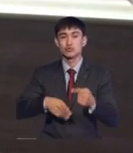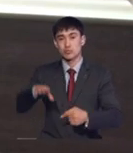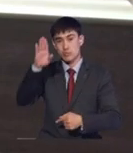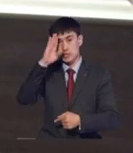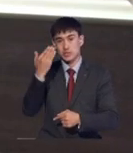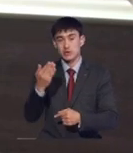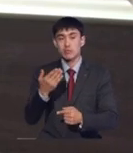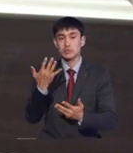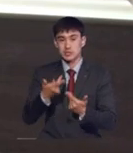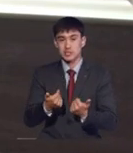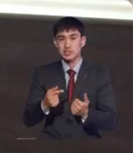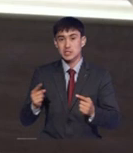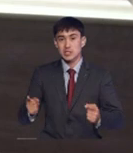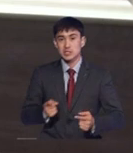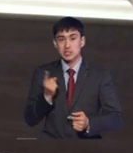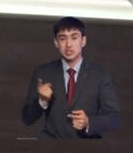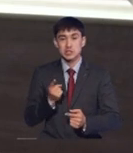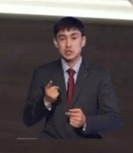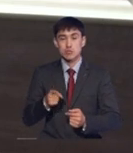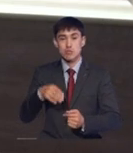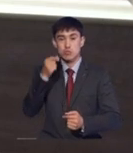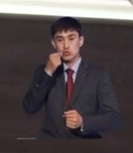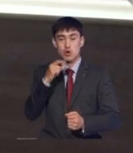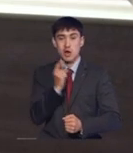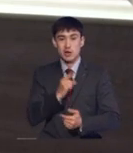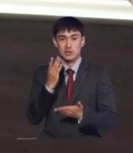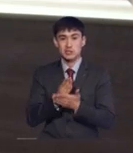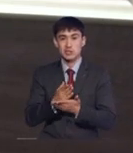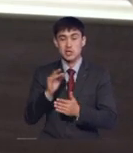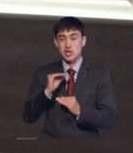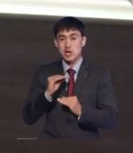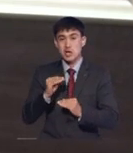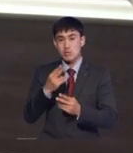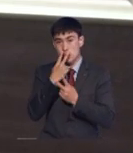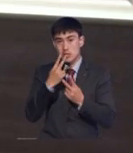мальчиков, поскольку здесь закаляется мужской характер. И ребята показывают хорошие результаты,